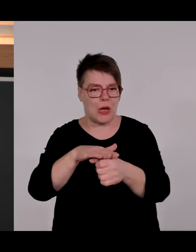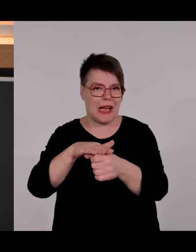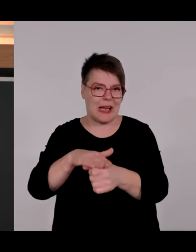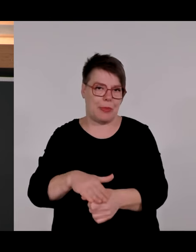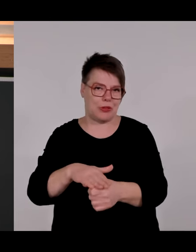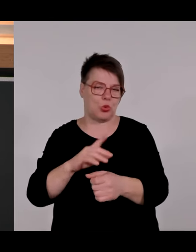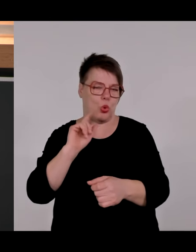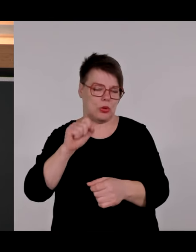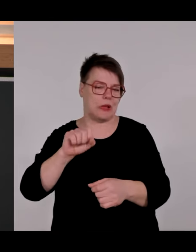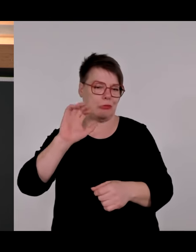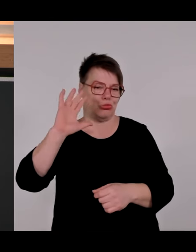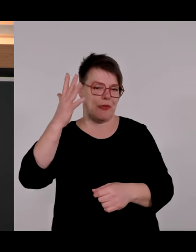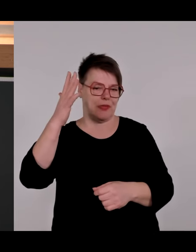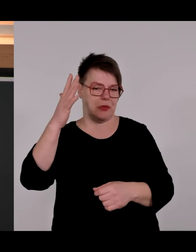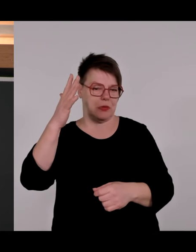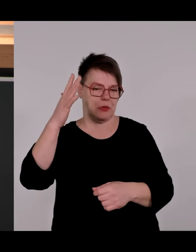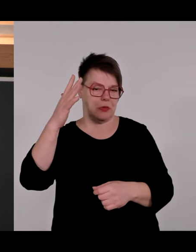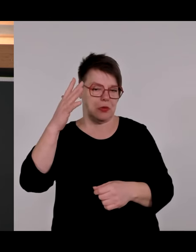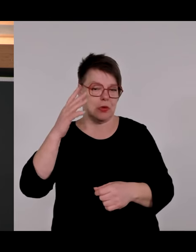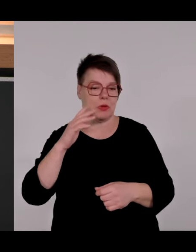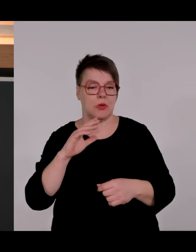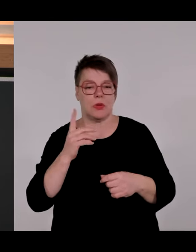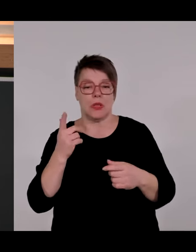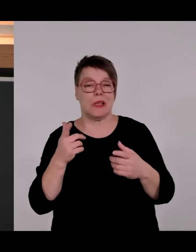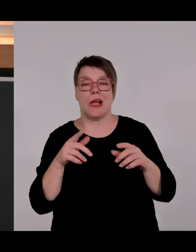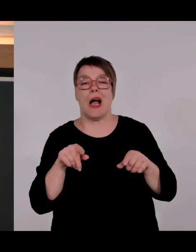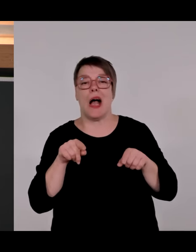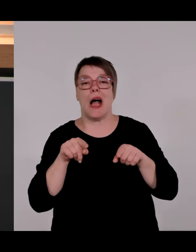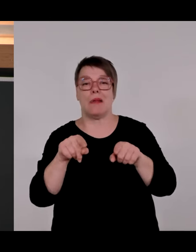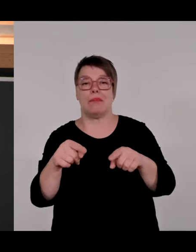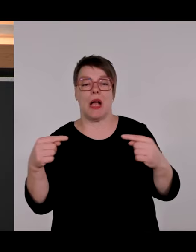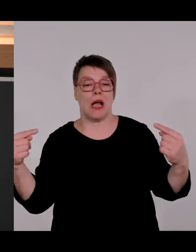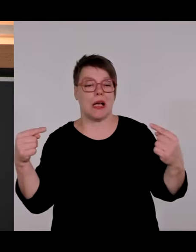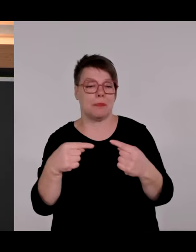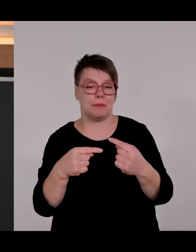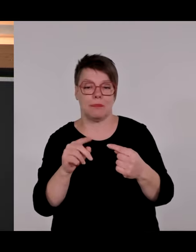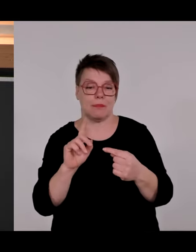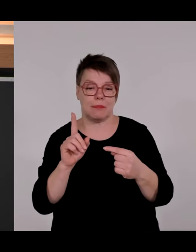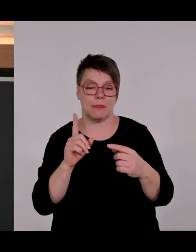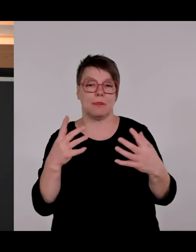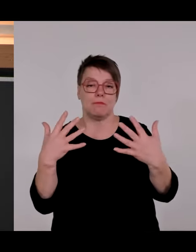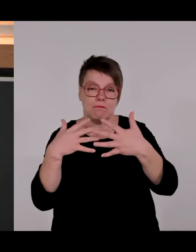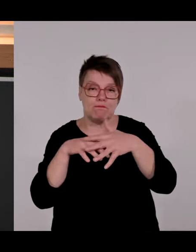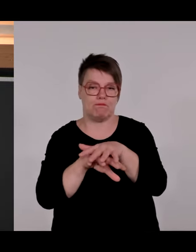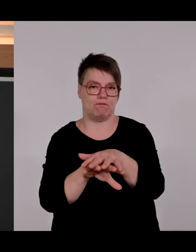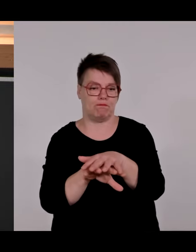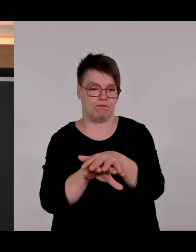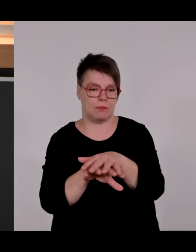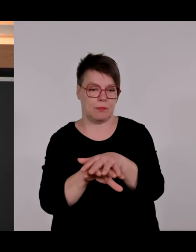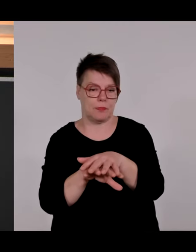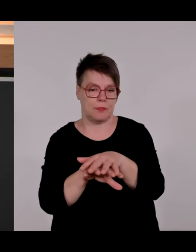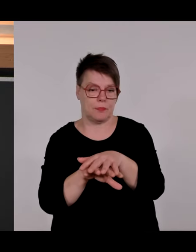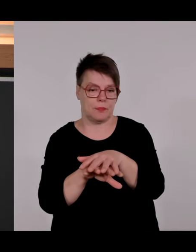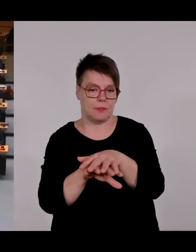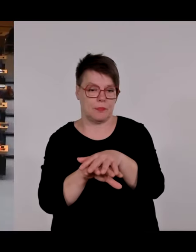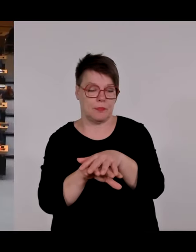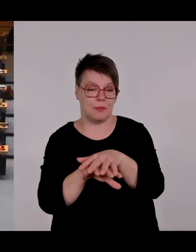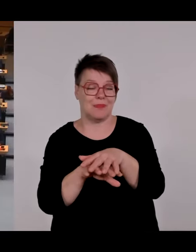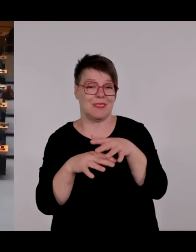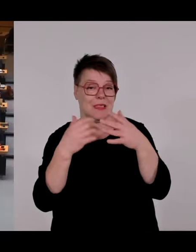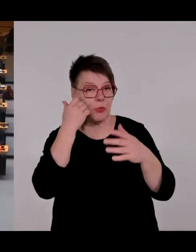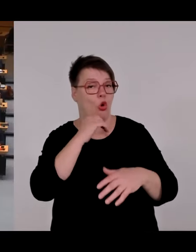nicht gegeneinander, sondern ineinander greifend, liebe Kolleginnen und Kollegen. Das ist unser Ziel.